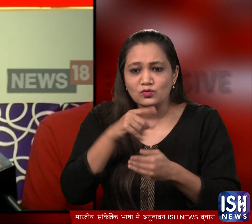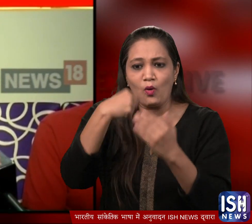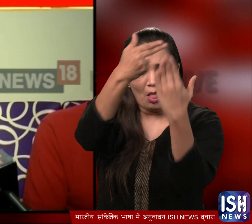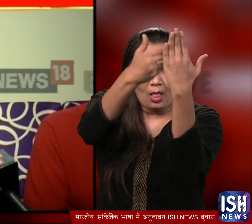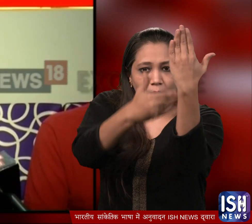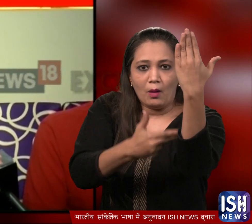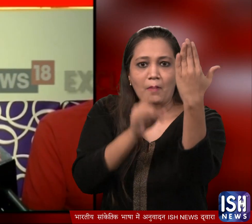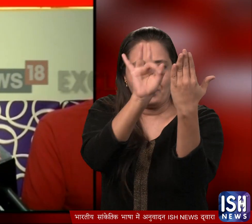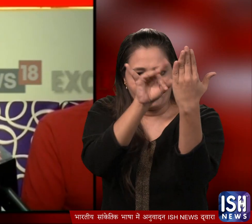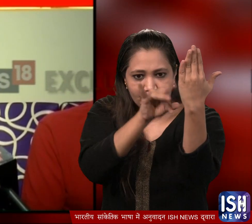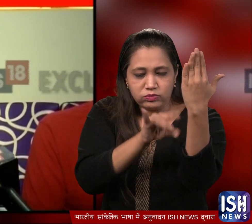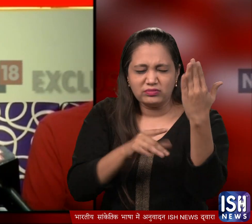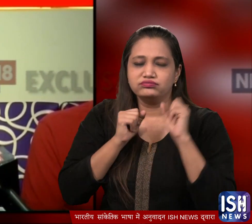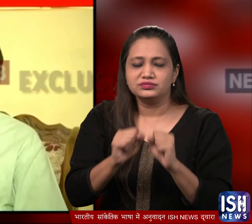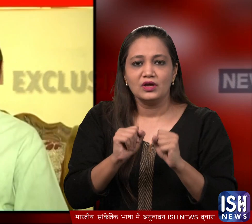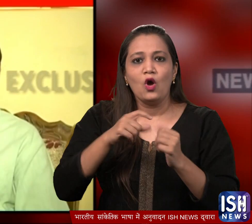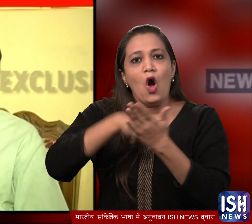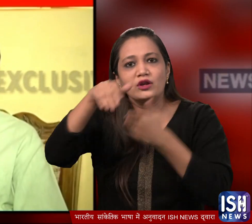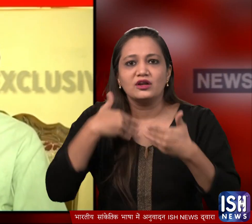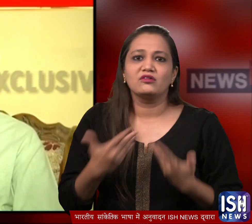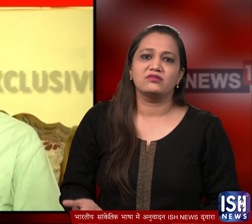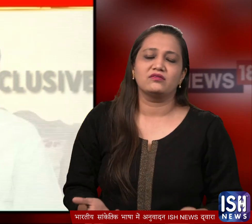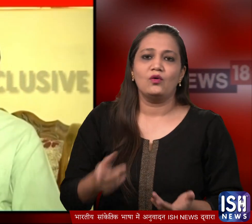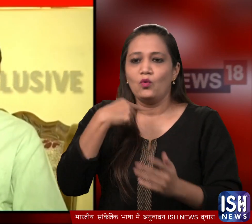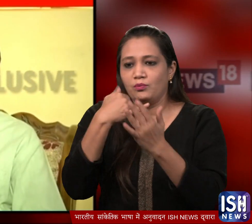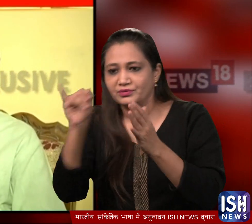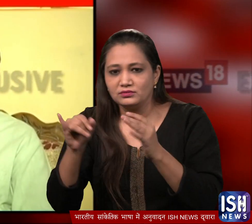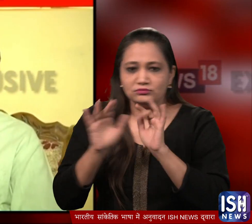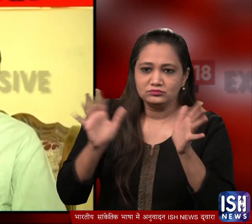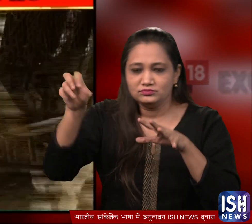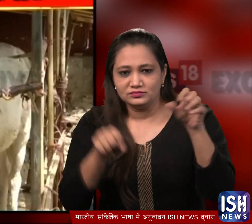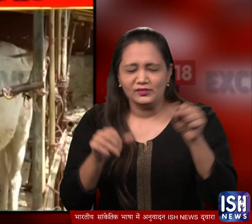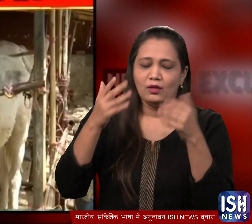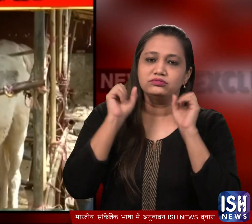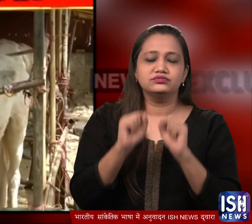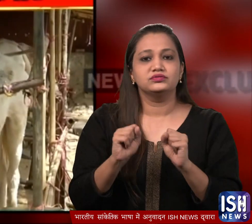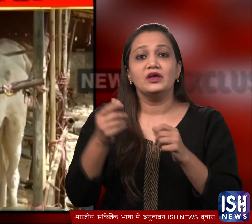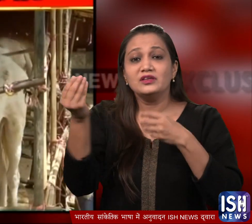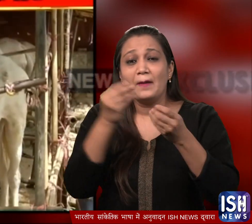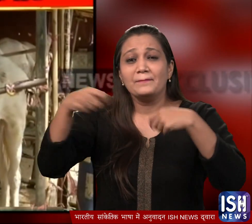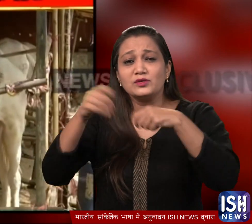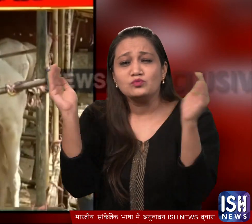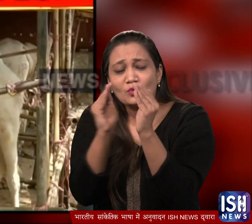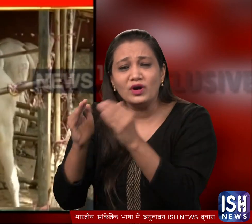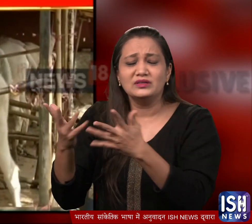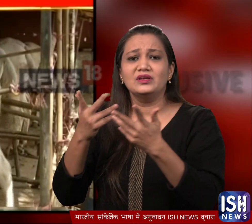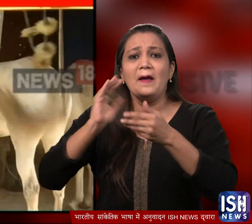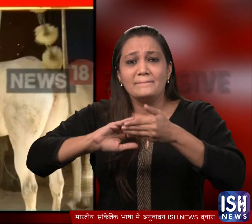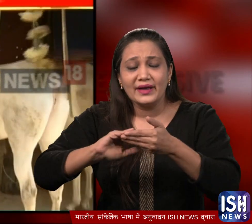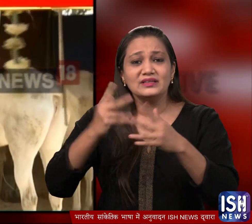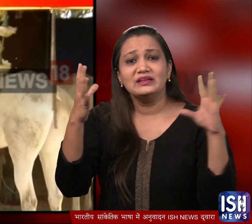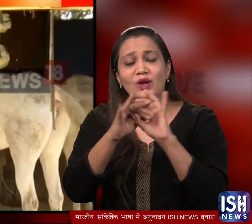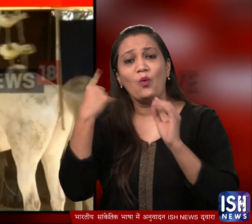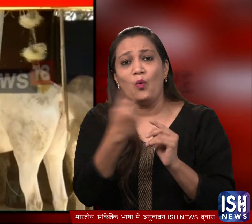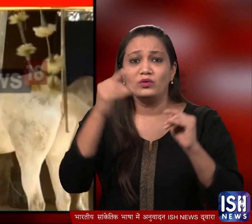को थोड़ा सोचना पड़ रहा है कि क्या करें। सारे रिश्तेदार हैं, अब उनमें किसको हम छोड़ें। कई ऐसे छोटे कारोबारी भी हैं जिनका धंधा